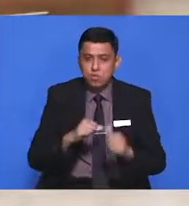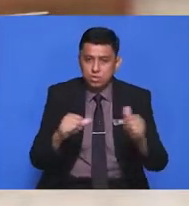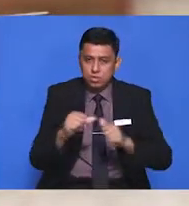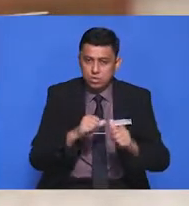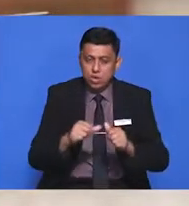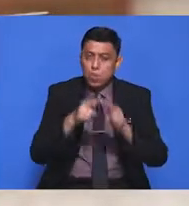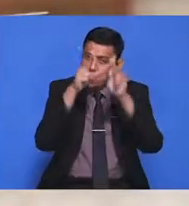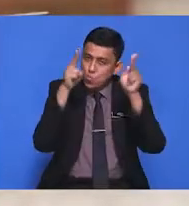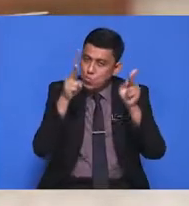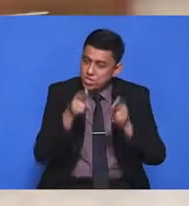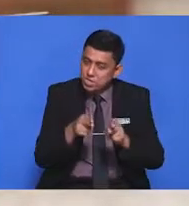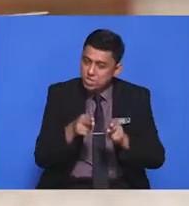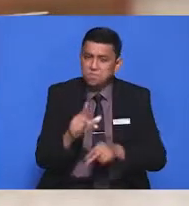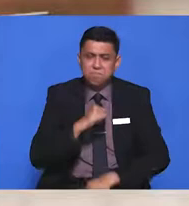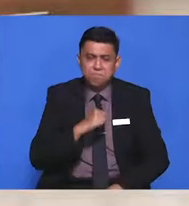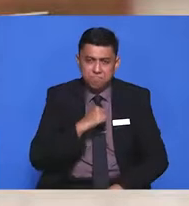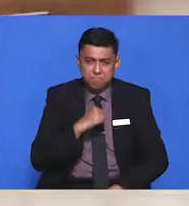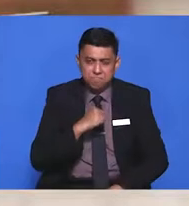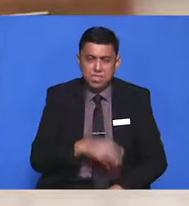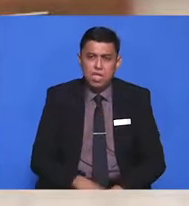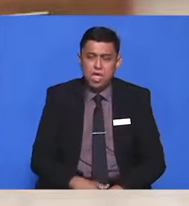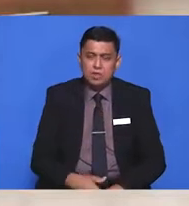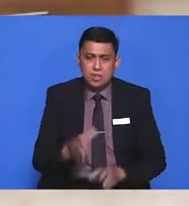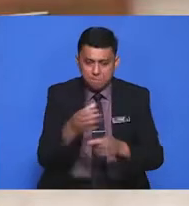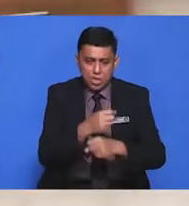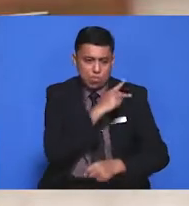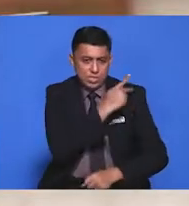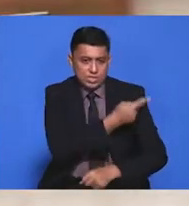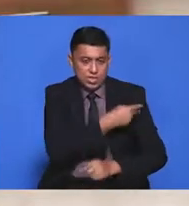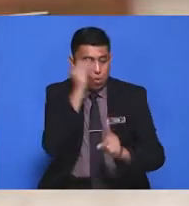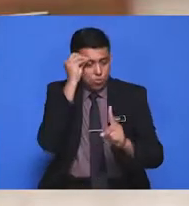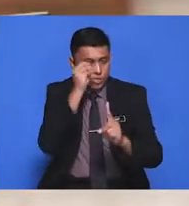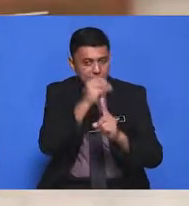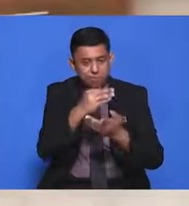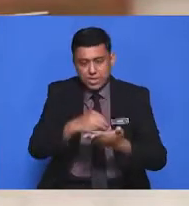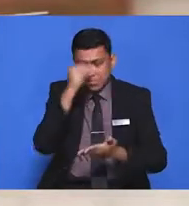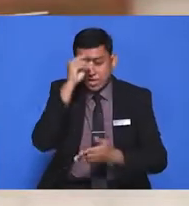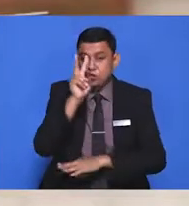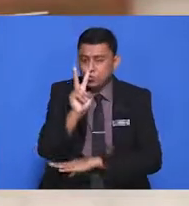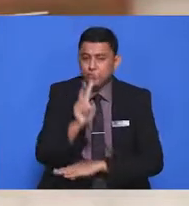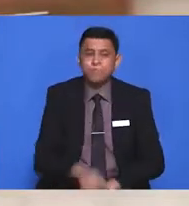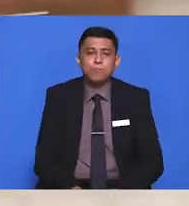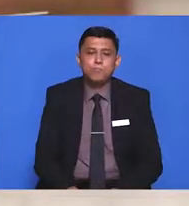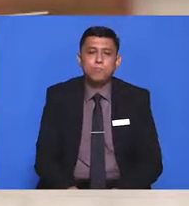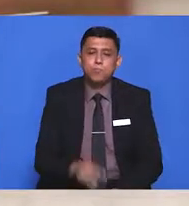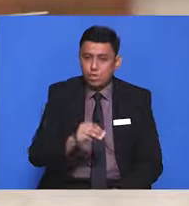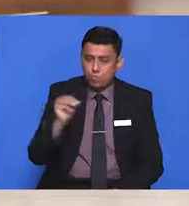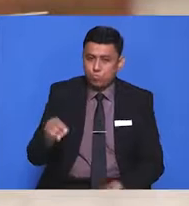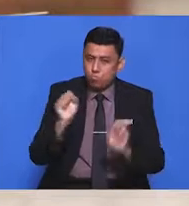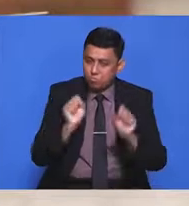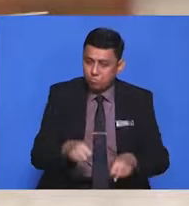uji kendiri bagi memastikan penguasaan objektif pembelajaran yang kedua dikuasai, iaitu murid-murid